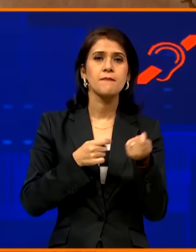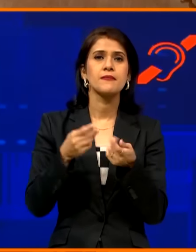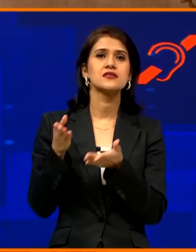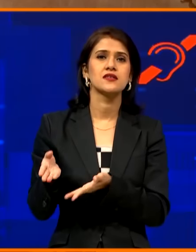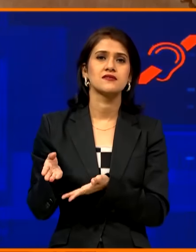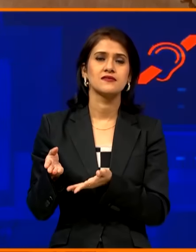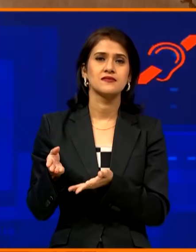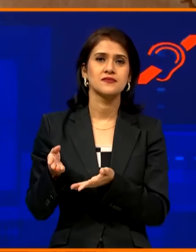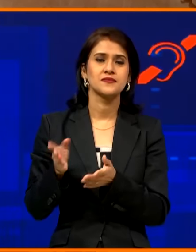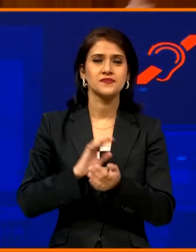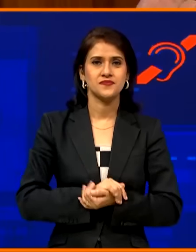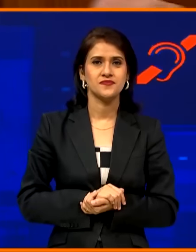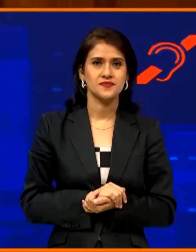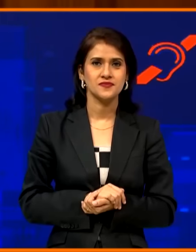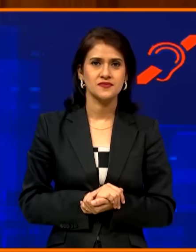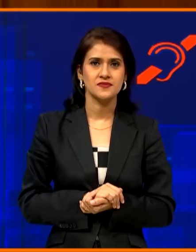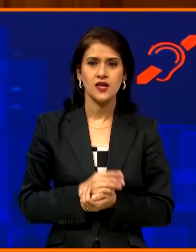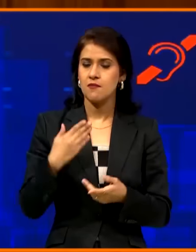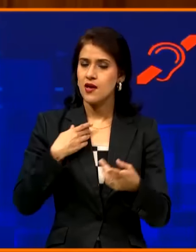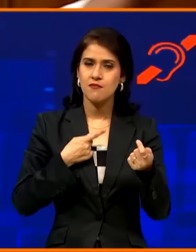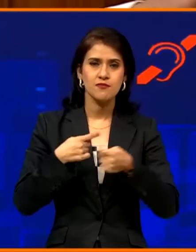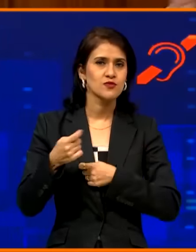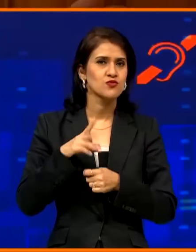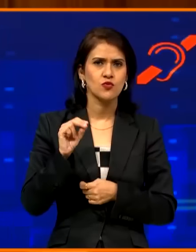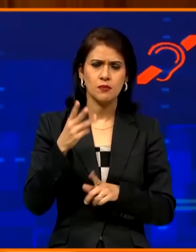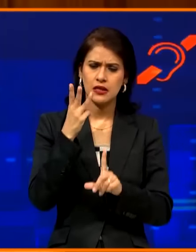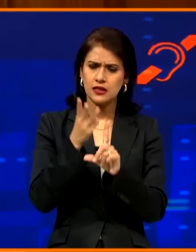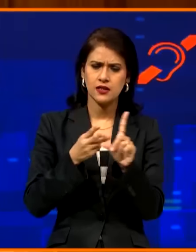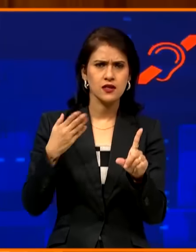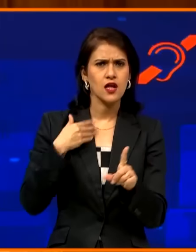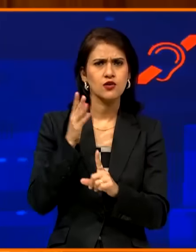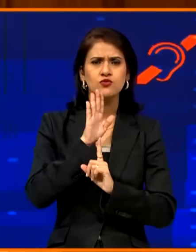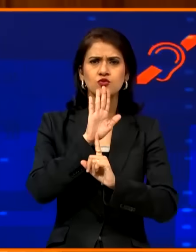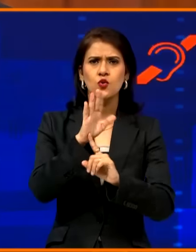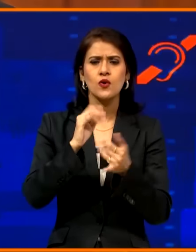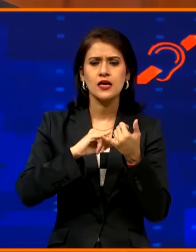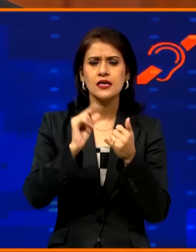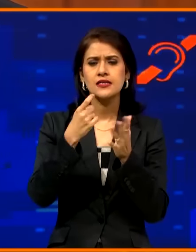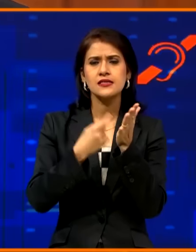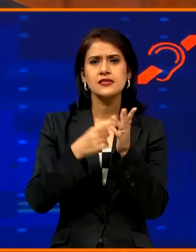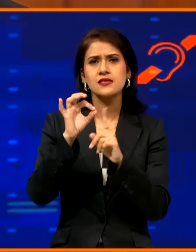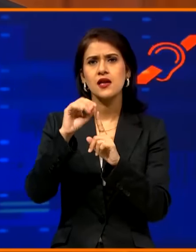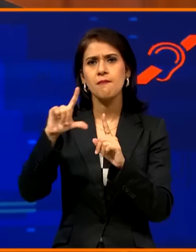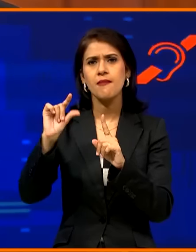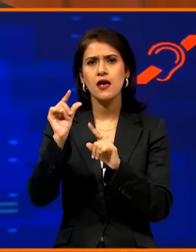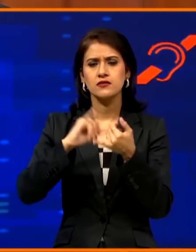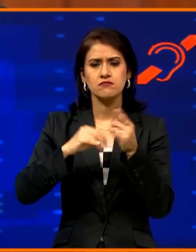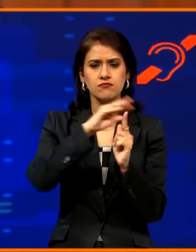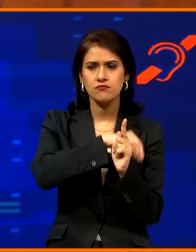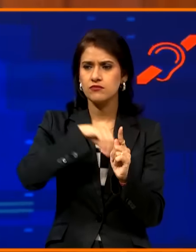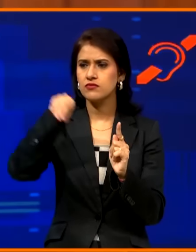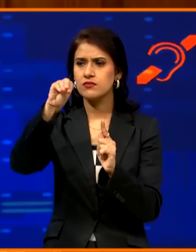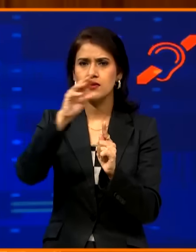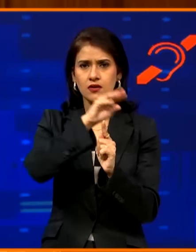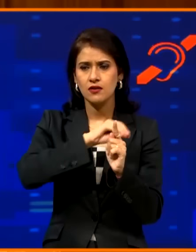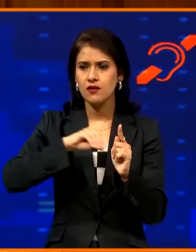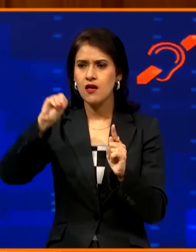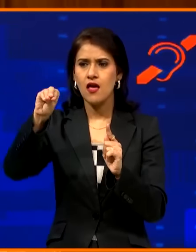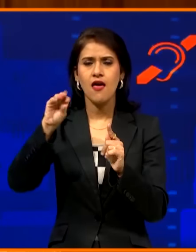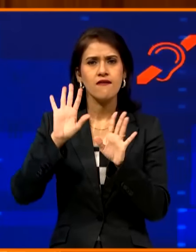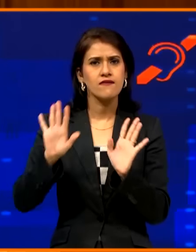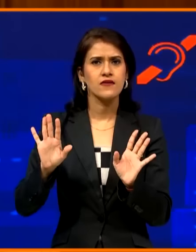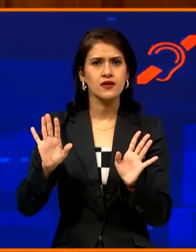है तो आपको मैं पिछले तीन सालों का दिखा दूंगा कि क्या सरप्लस हुआ है हर सर्टिफिकेट के लिए 00 रप लेते हैं ना ना